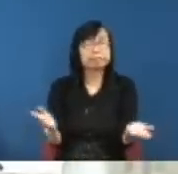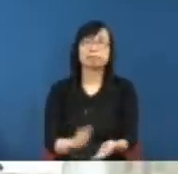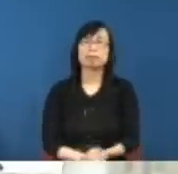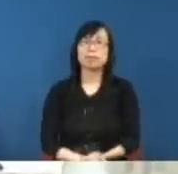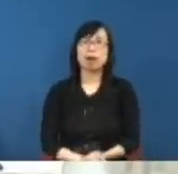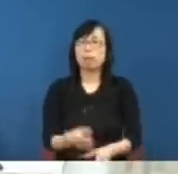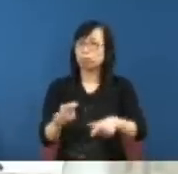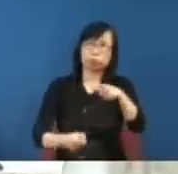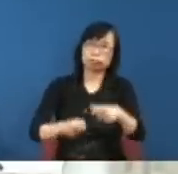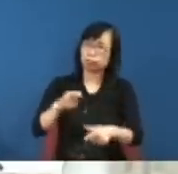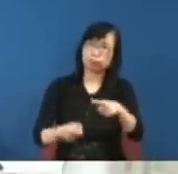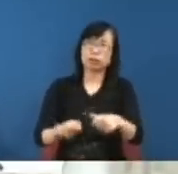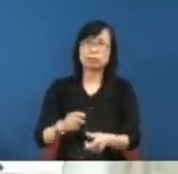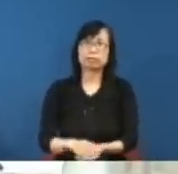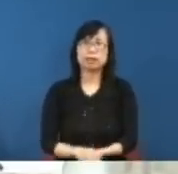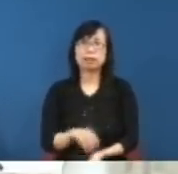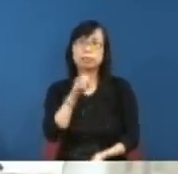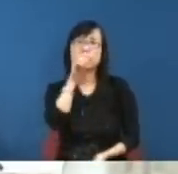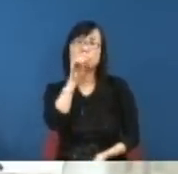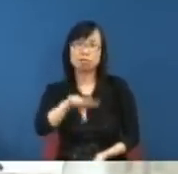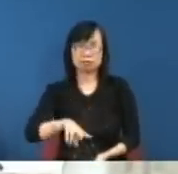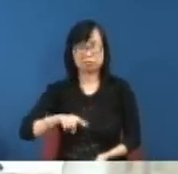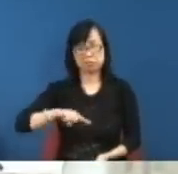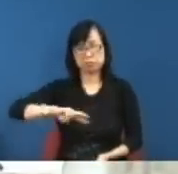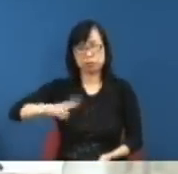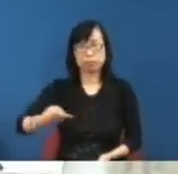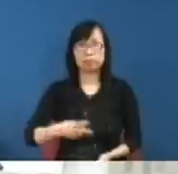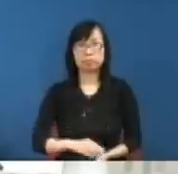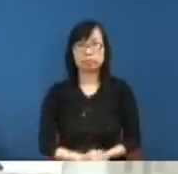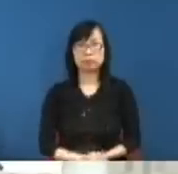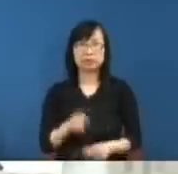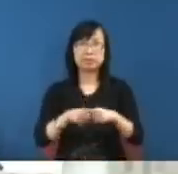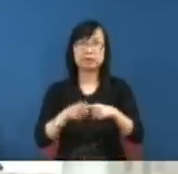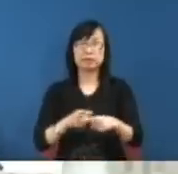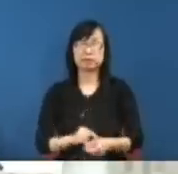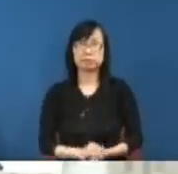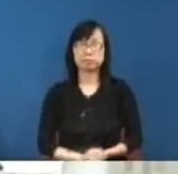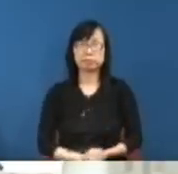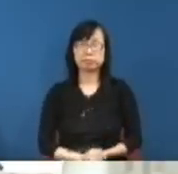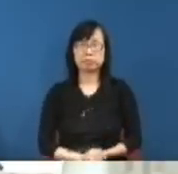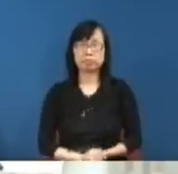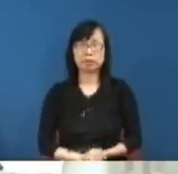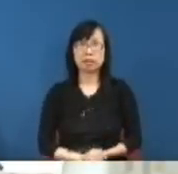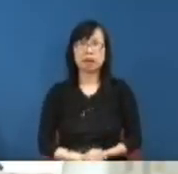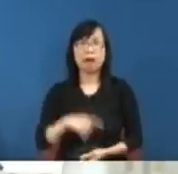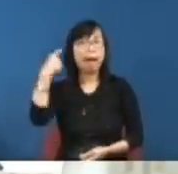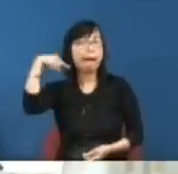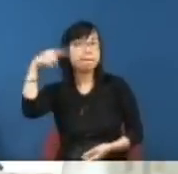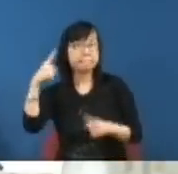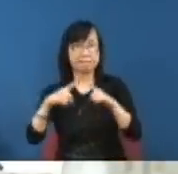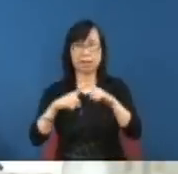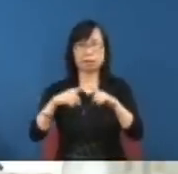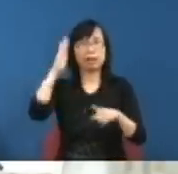公義嘅嘢，唔通講下就會改變啊？係咪？實際上面呢一、這個美國人希